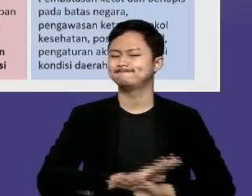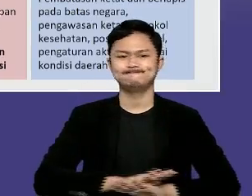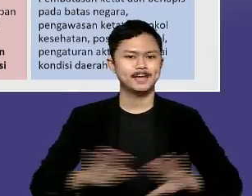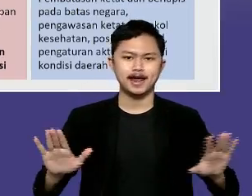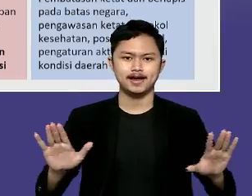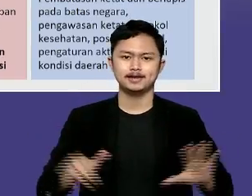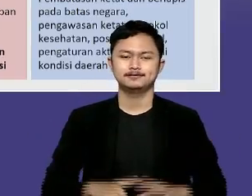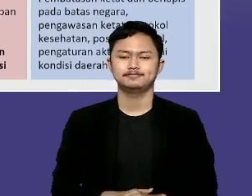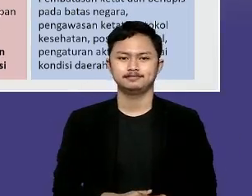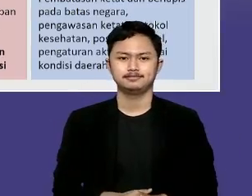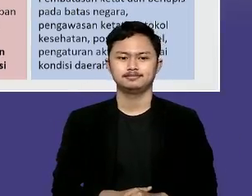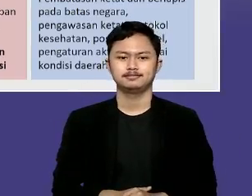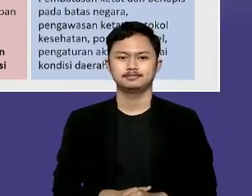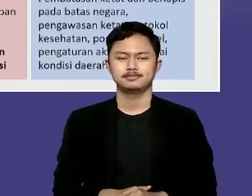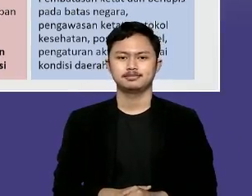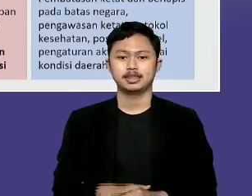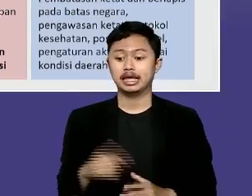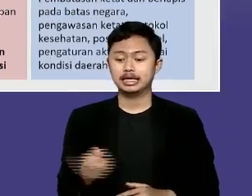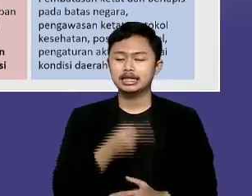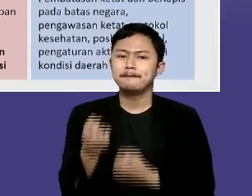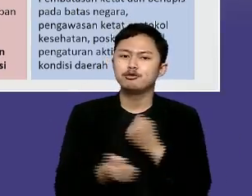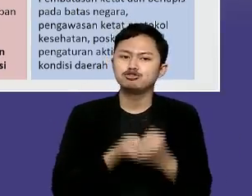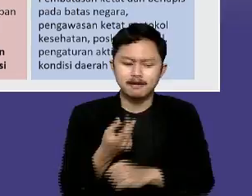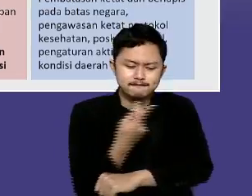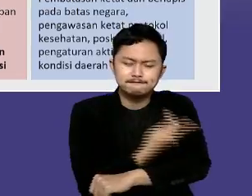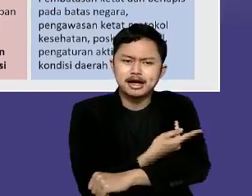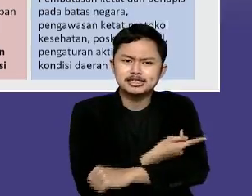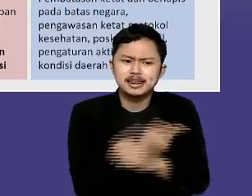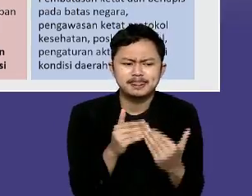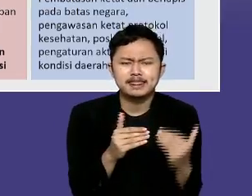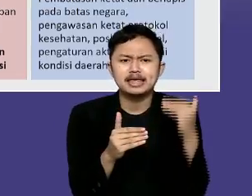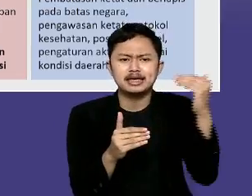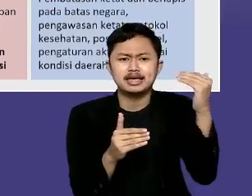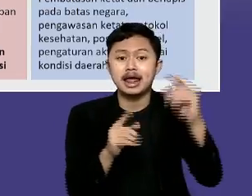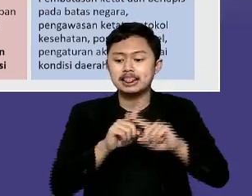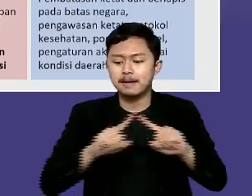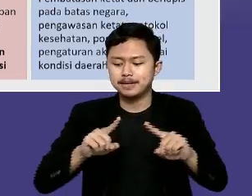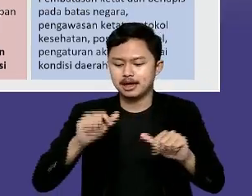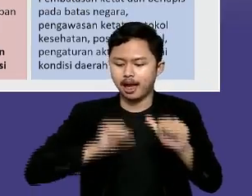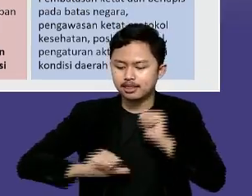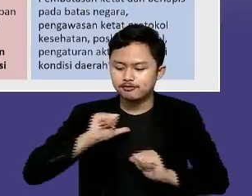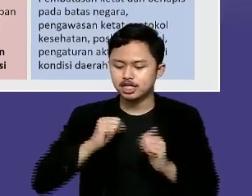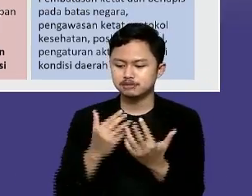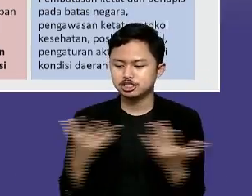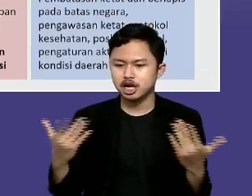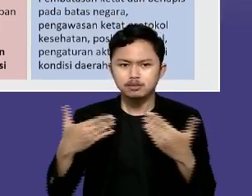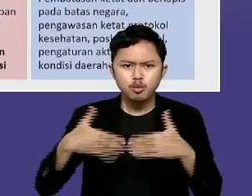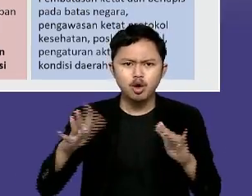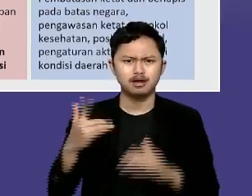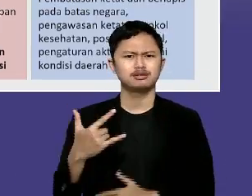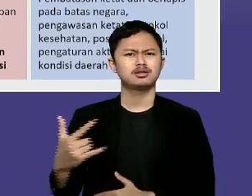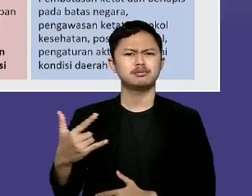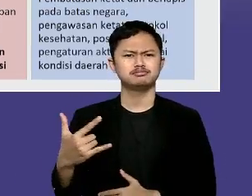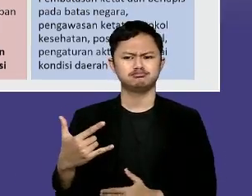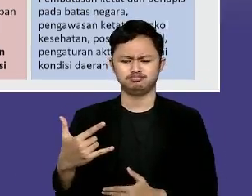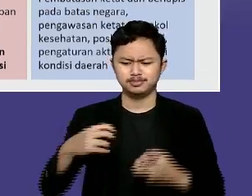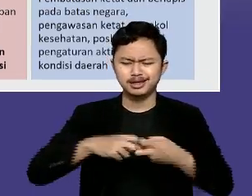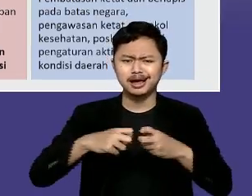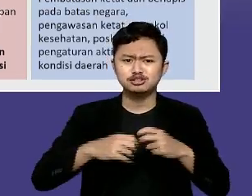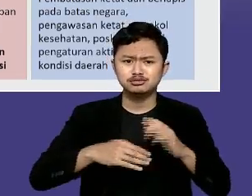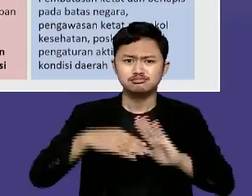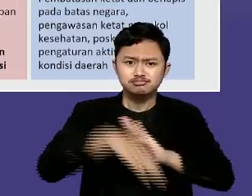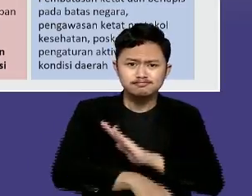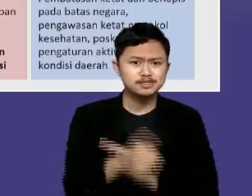COVID-19. Vaksinasi yang tinggi, jika tidak dibarengi pengaturan kegiatan masyarakat, tidak akan maksimal